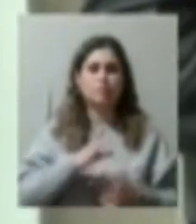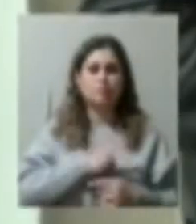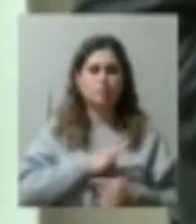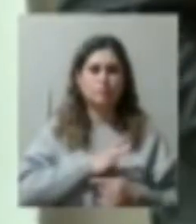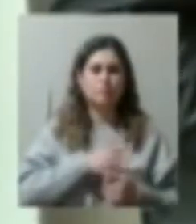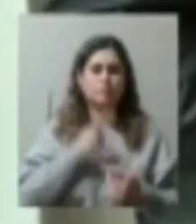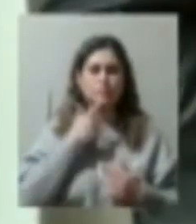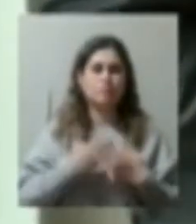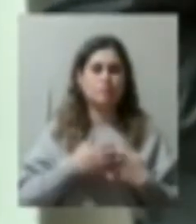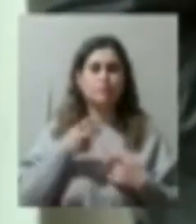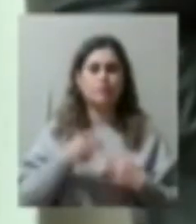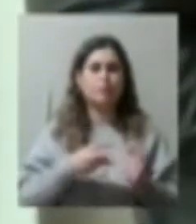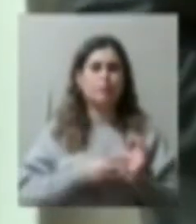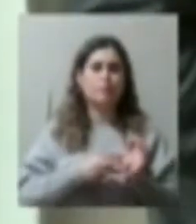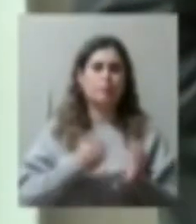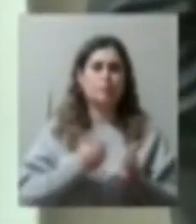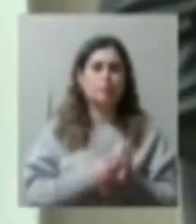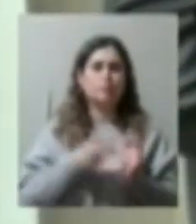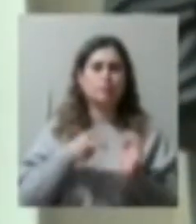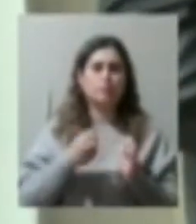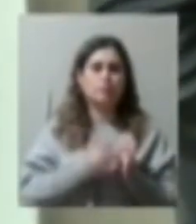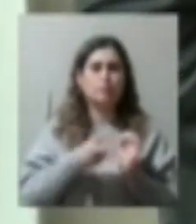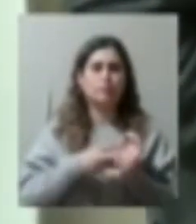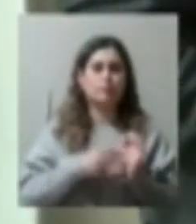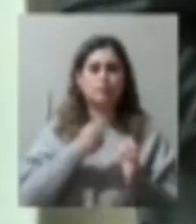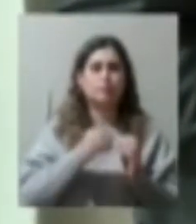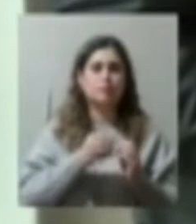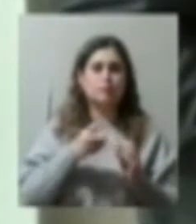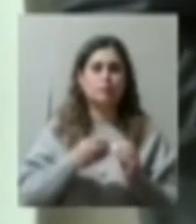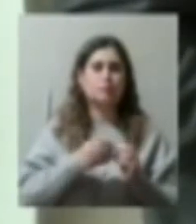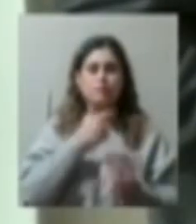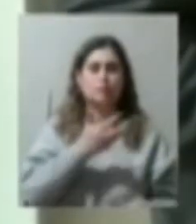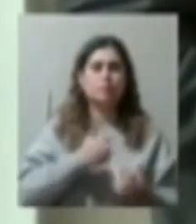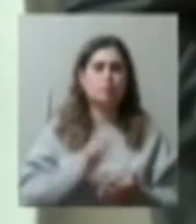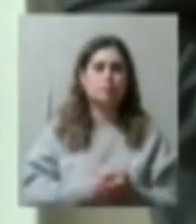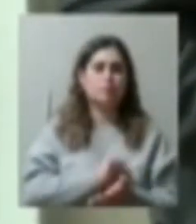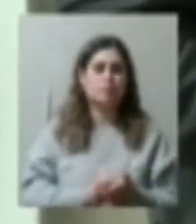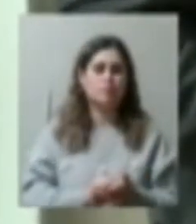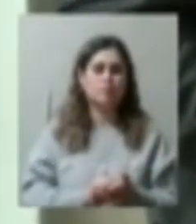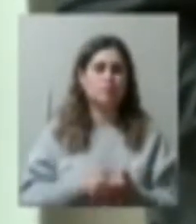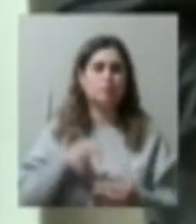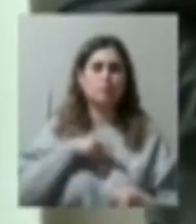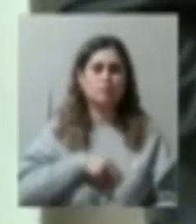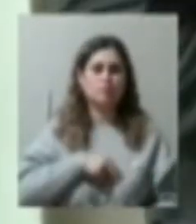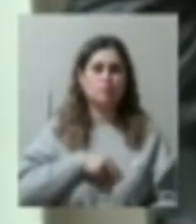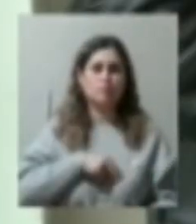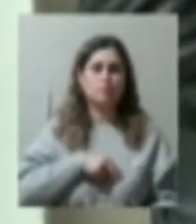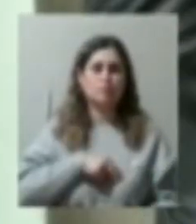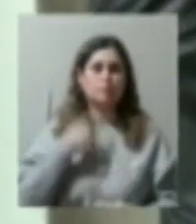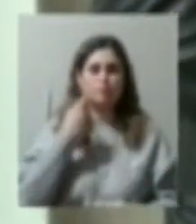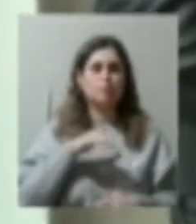десь 2008 рік, до 2008-2010 рік приймалися документи трудові, особові